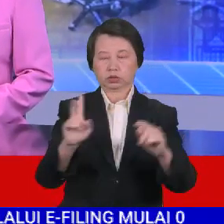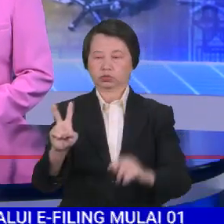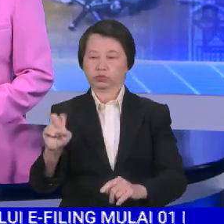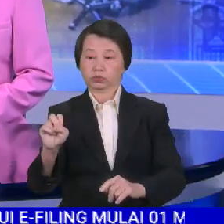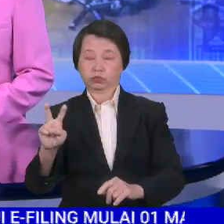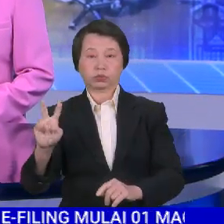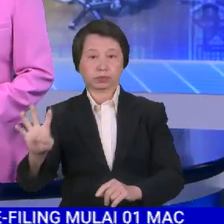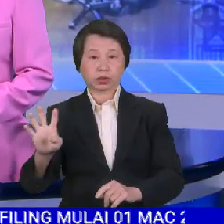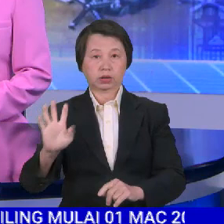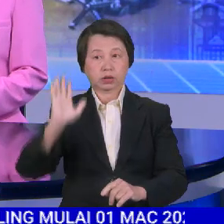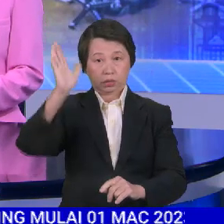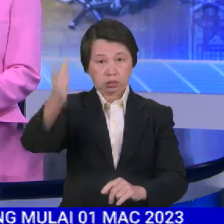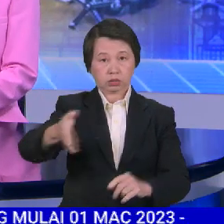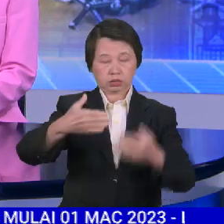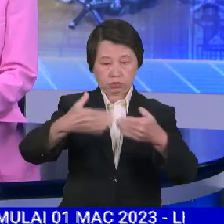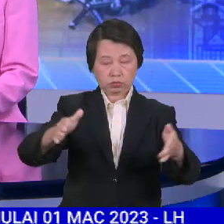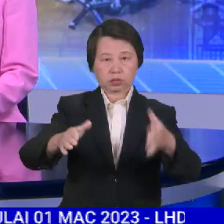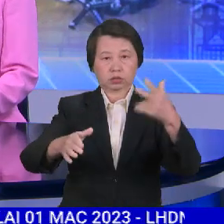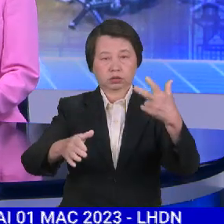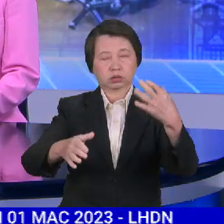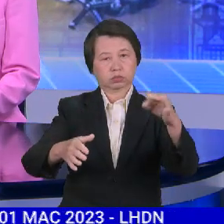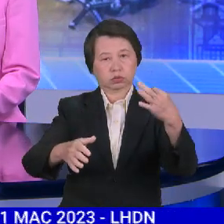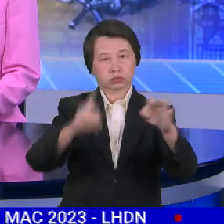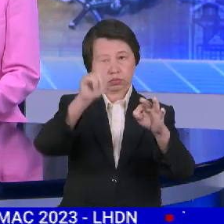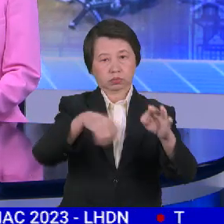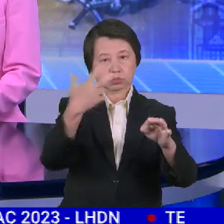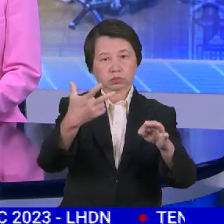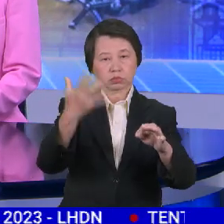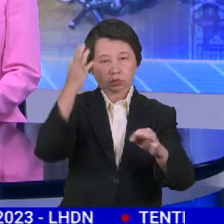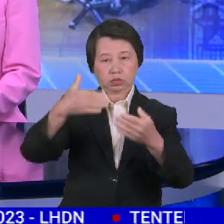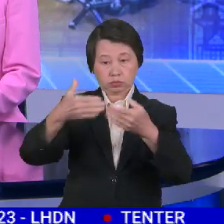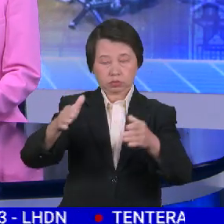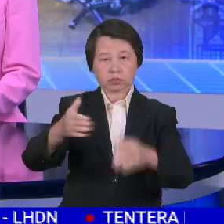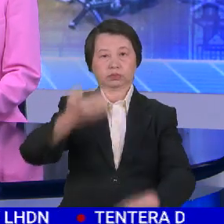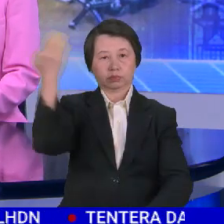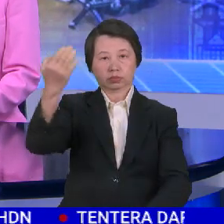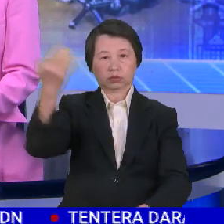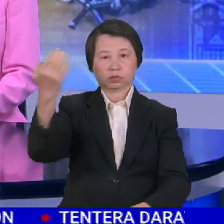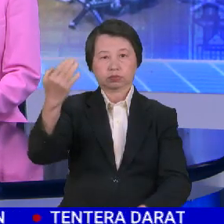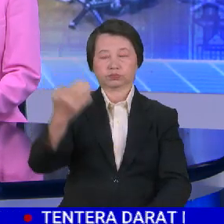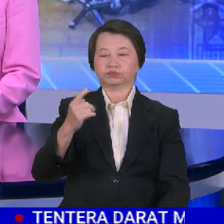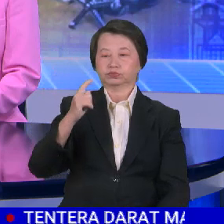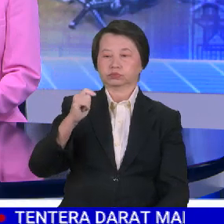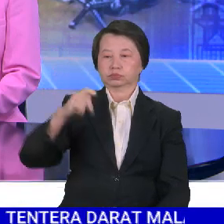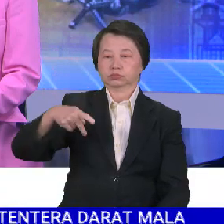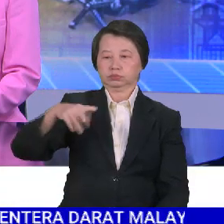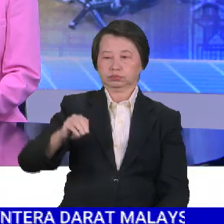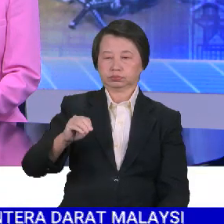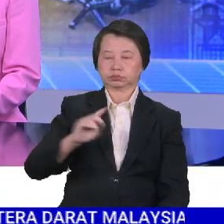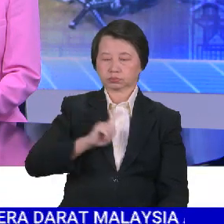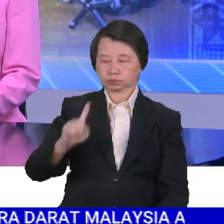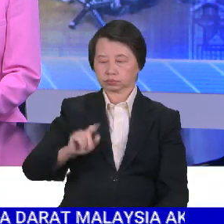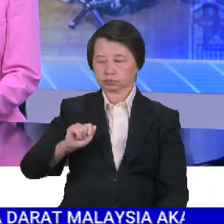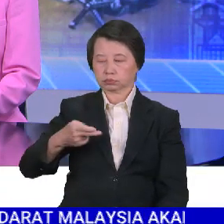2023-2024 yang dijadual pada 19 Mac berjalan seperti biasa. Timbalan Perdana Menteri Datuk Seri Dr. Ahmad Zahid